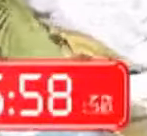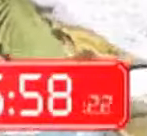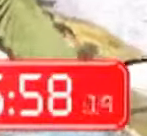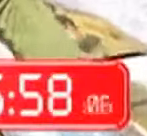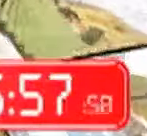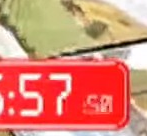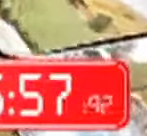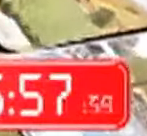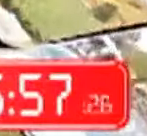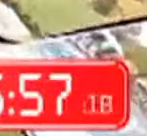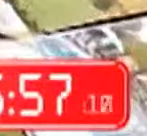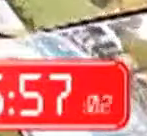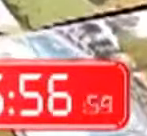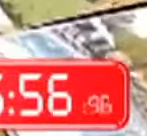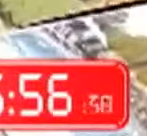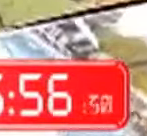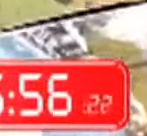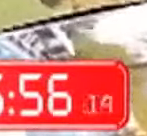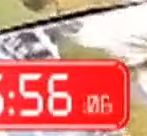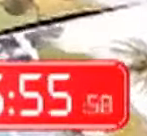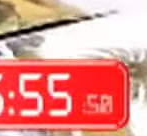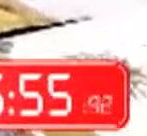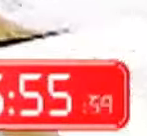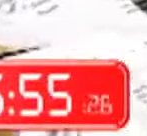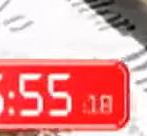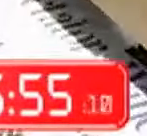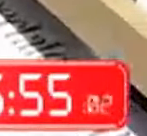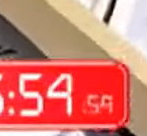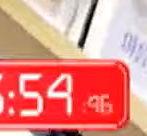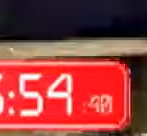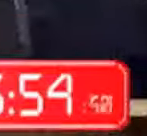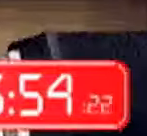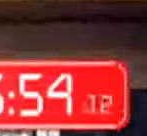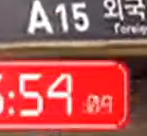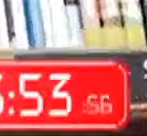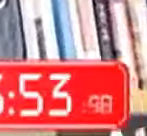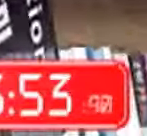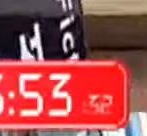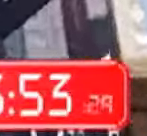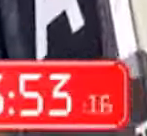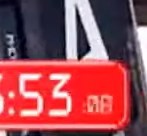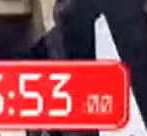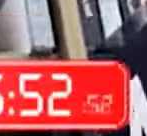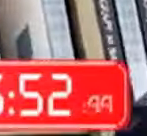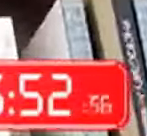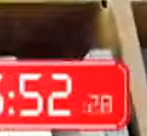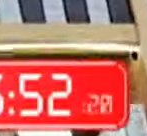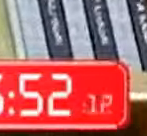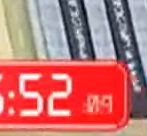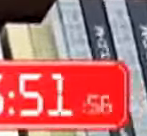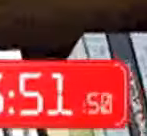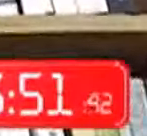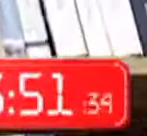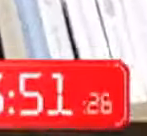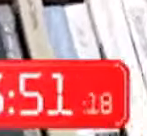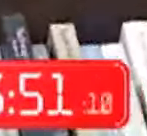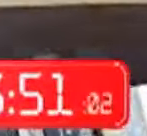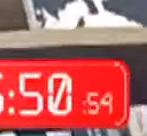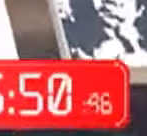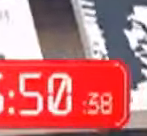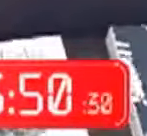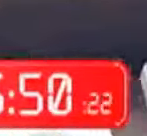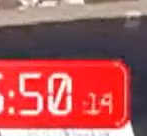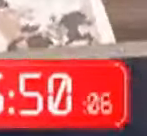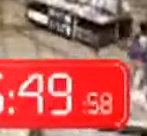a reading people. At they set great store on reading. Para sa kanila, ang mga tunay